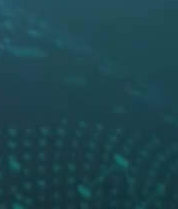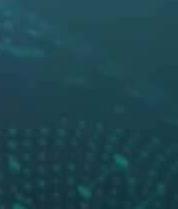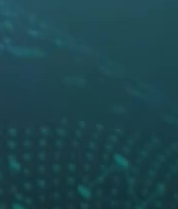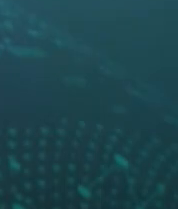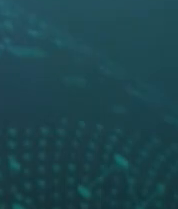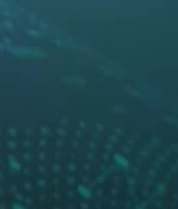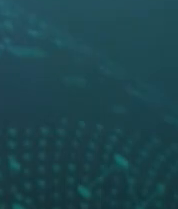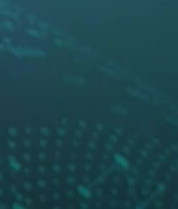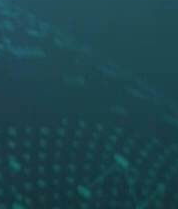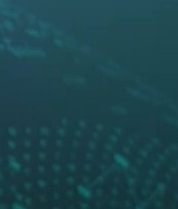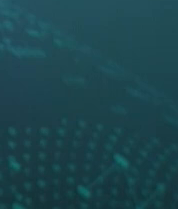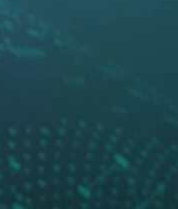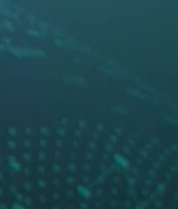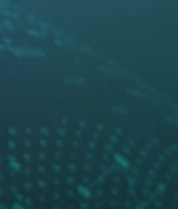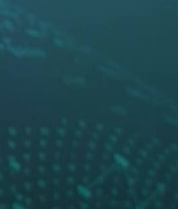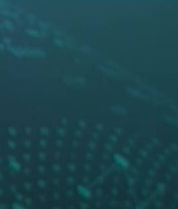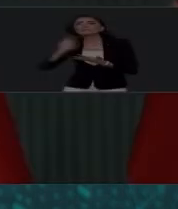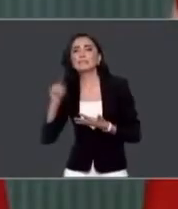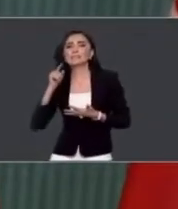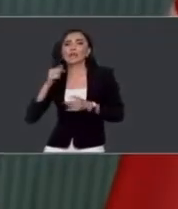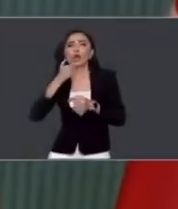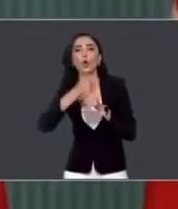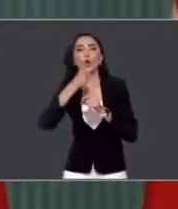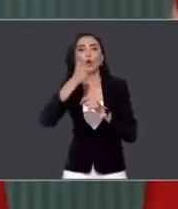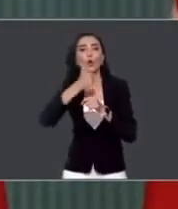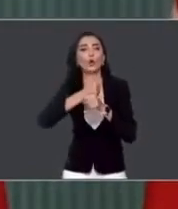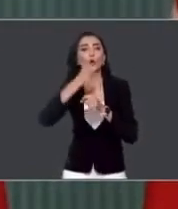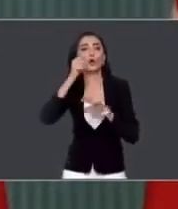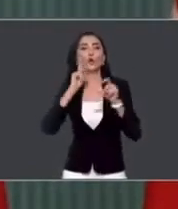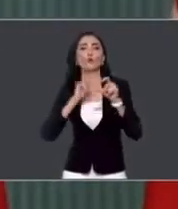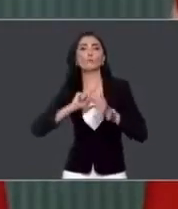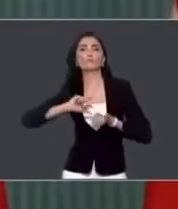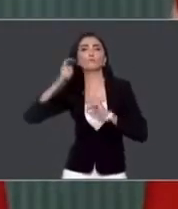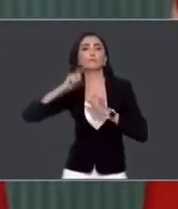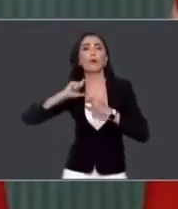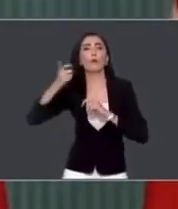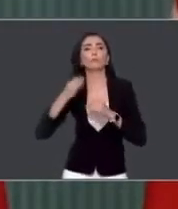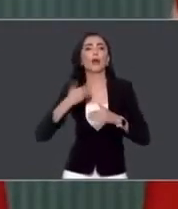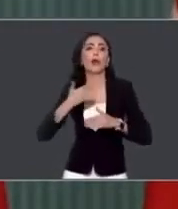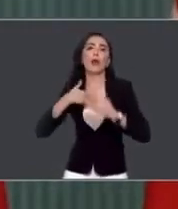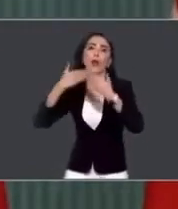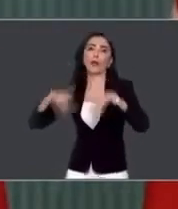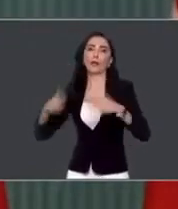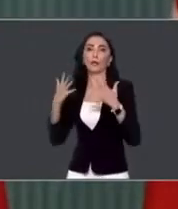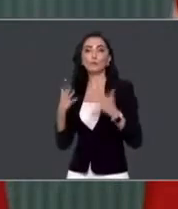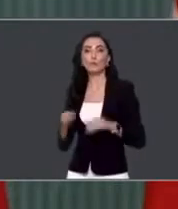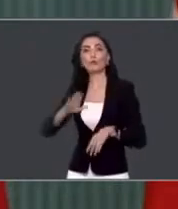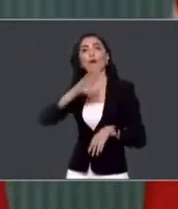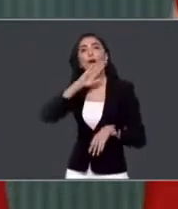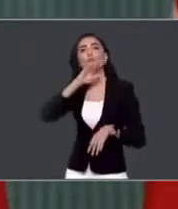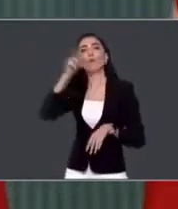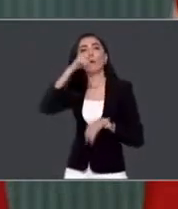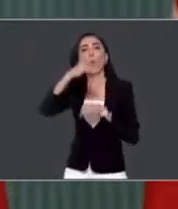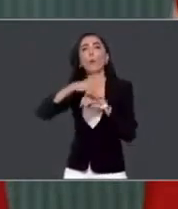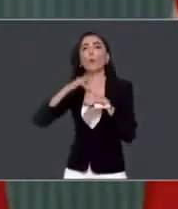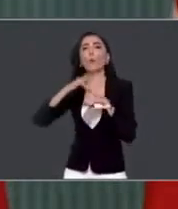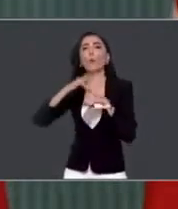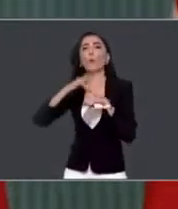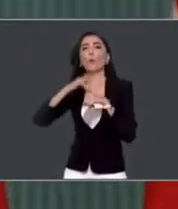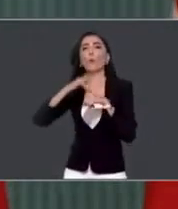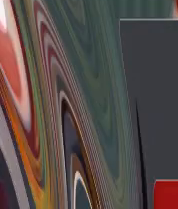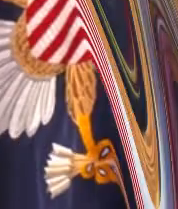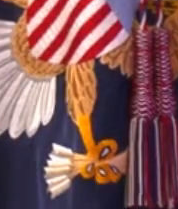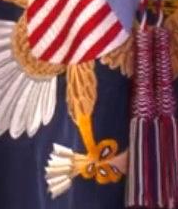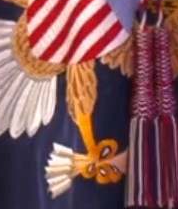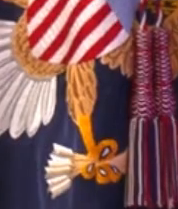sizlerleyiz. Değerli izleyenler, Amerika açıkladı. İncirli'ye geliyor. Değerli takipçilerimiz, son dakika haberi